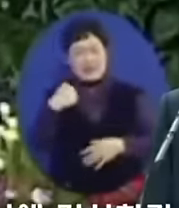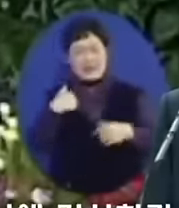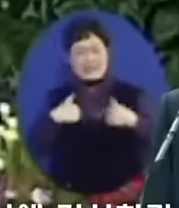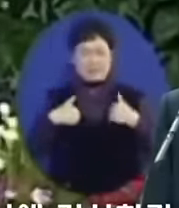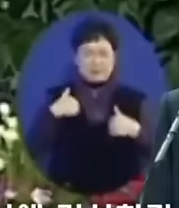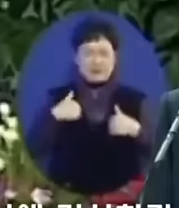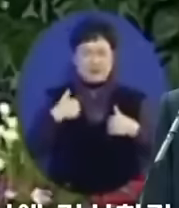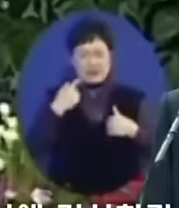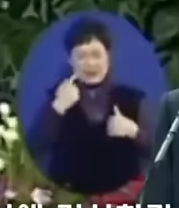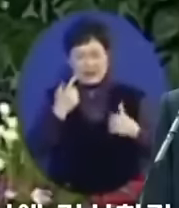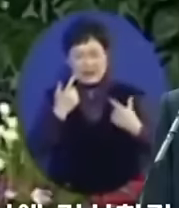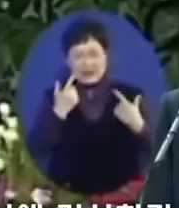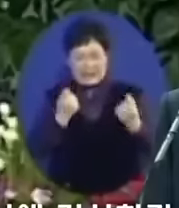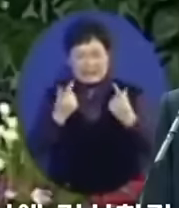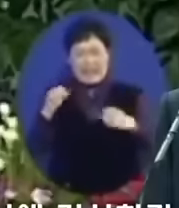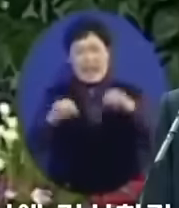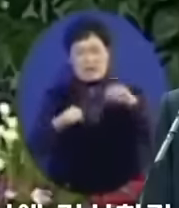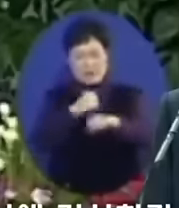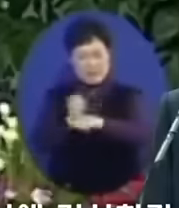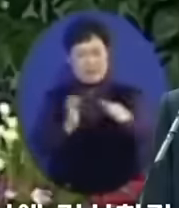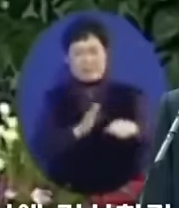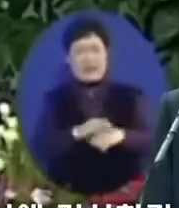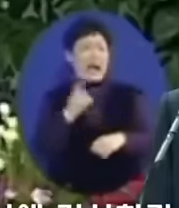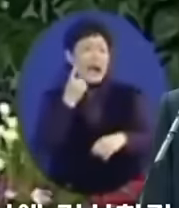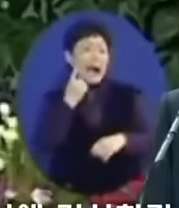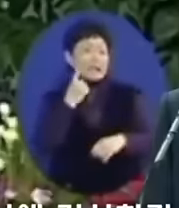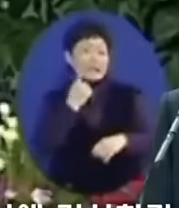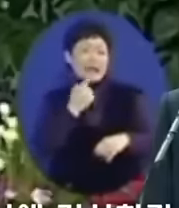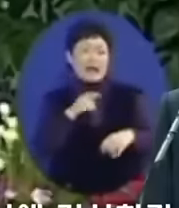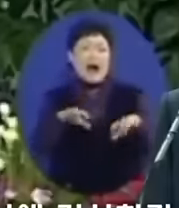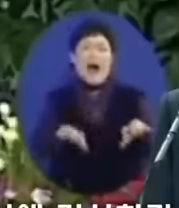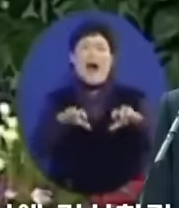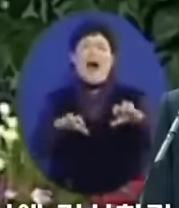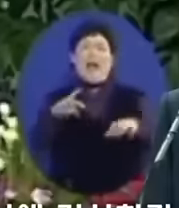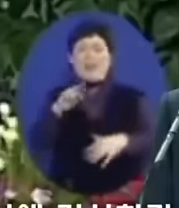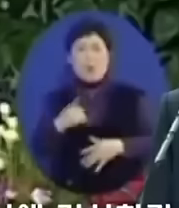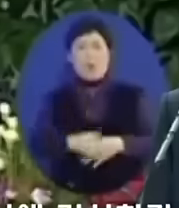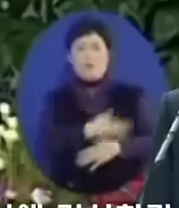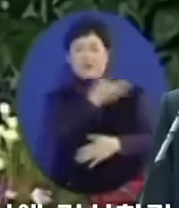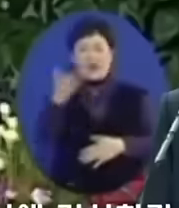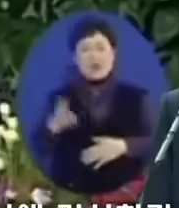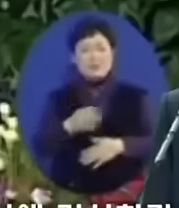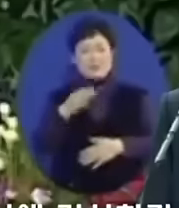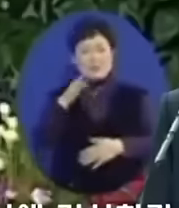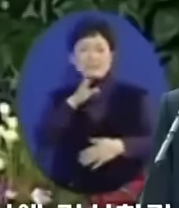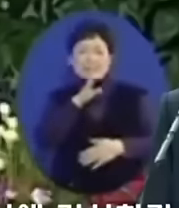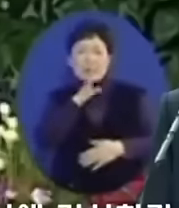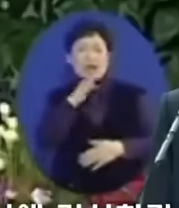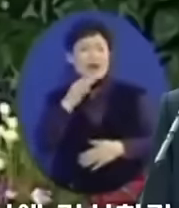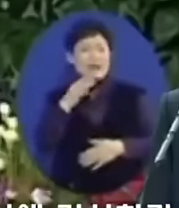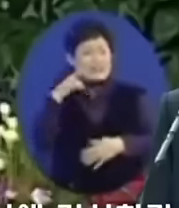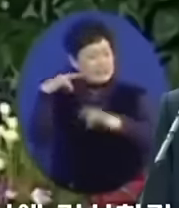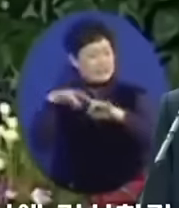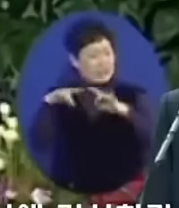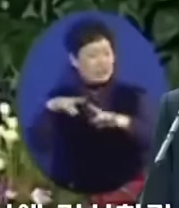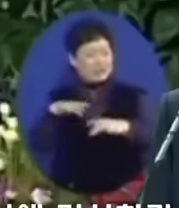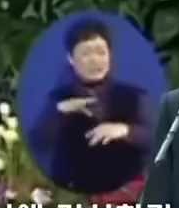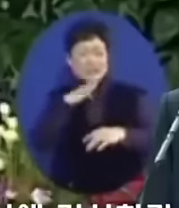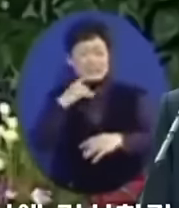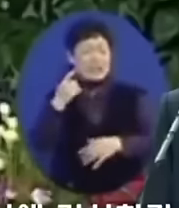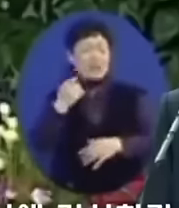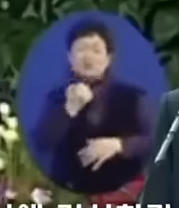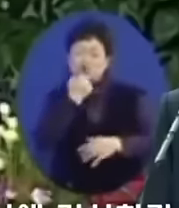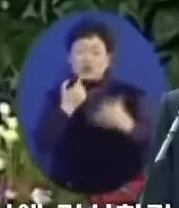하고 웃어야 되는 것입니다. 여러분께서 가짜로 웃어도 여러분의 신경은 진짜로 웃는 줄 알고 반응을 그렇게